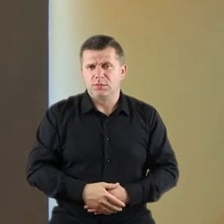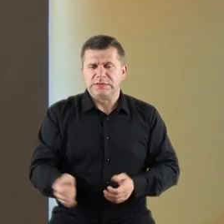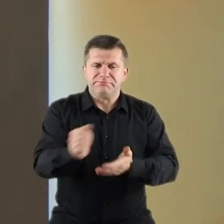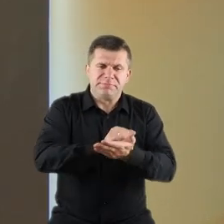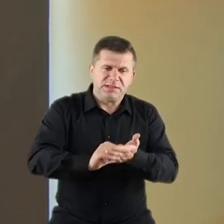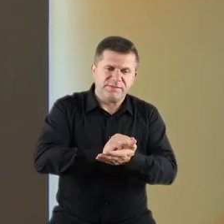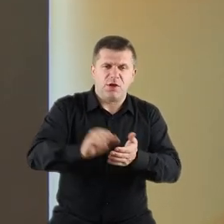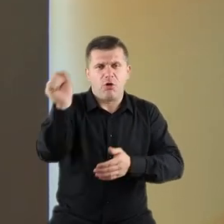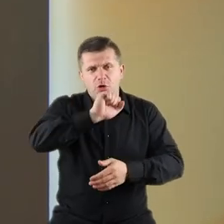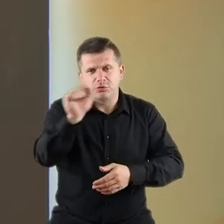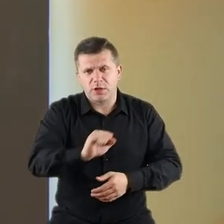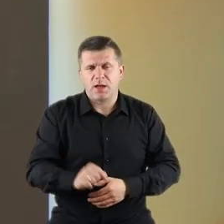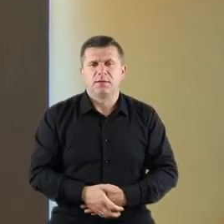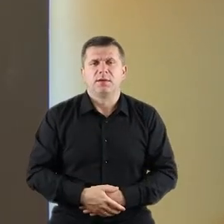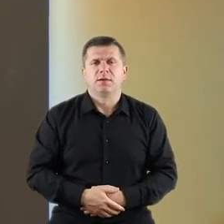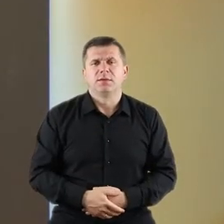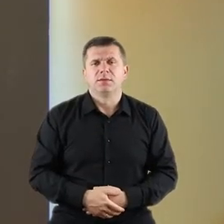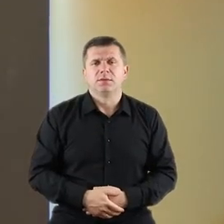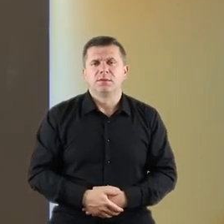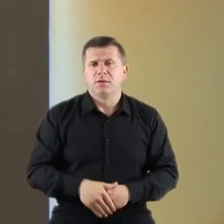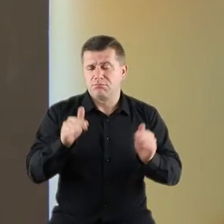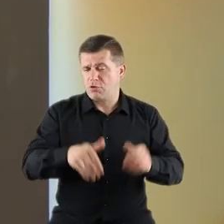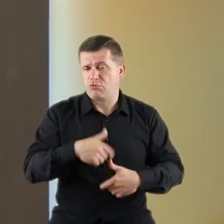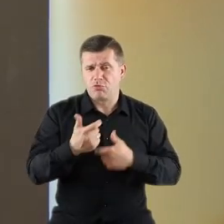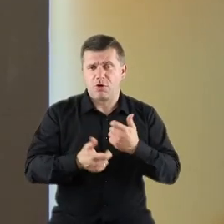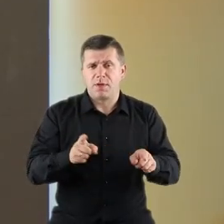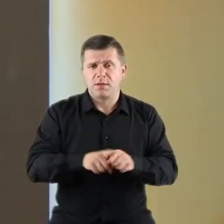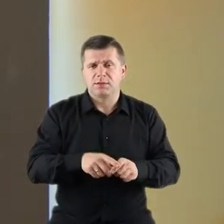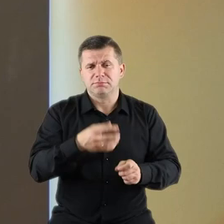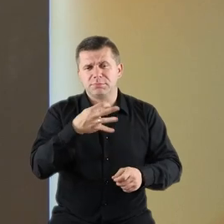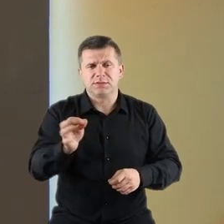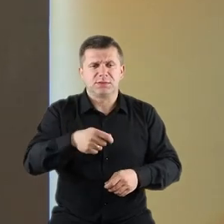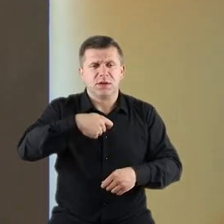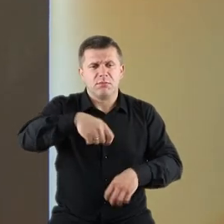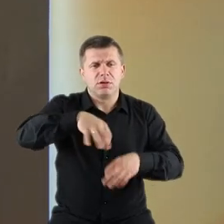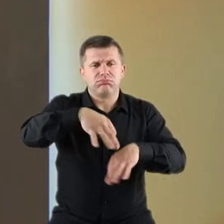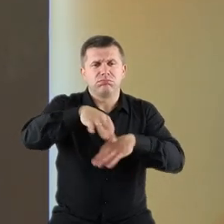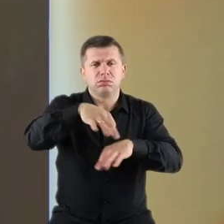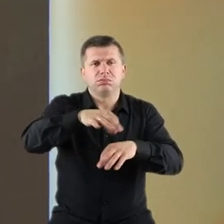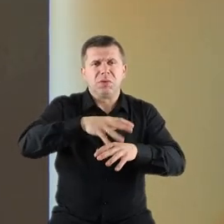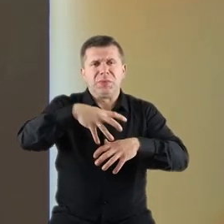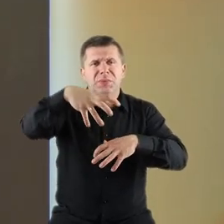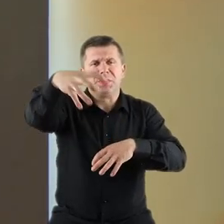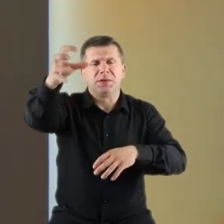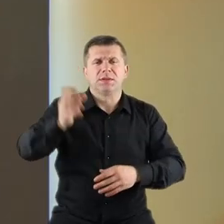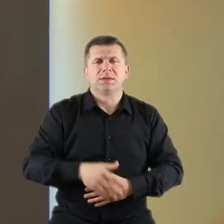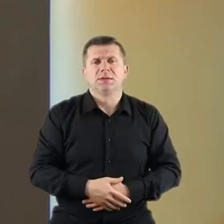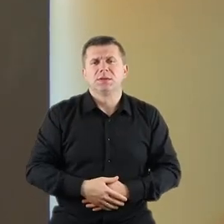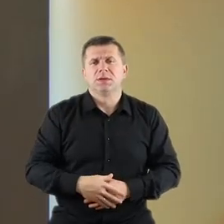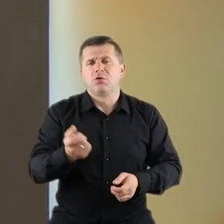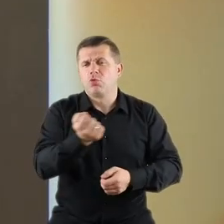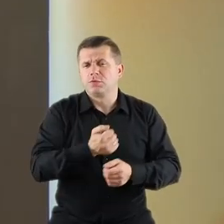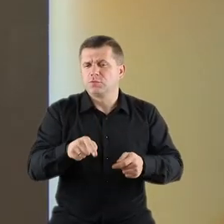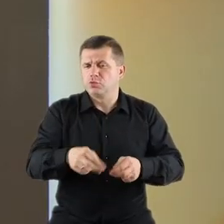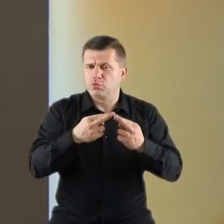ociera można stosować także okazanie No oczywiście używano